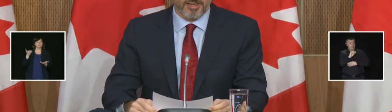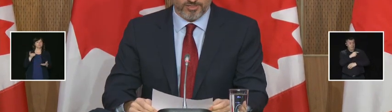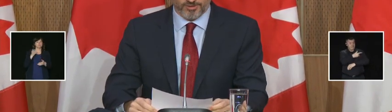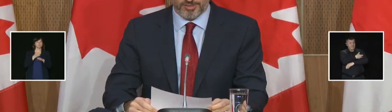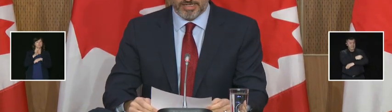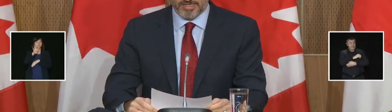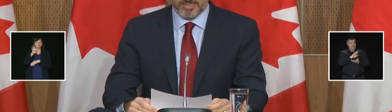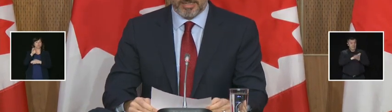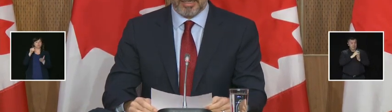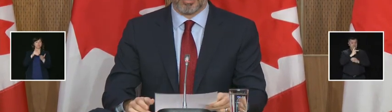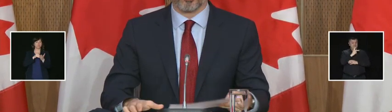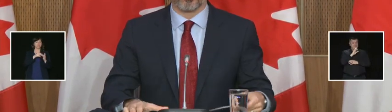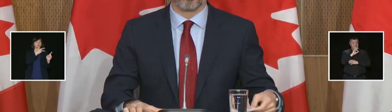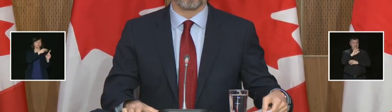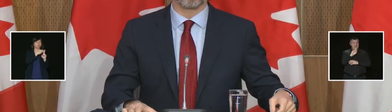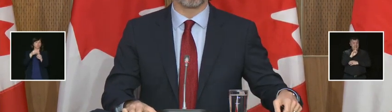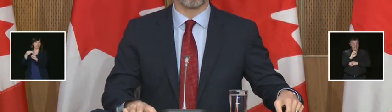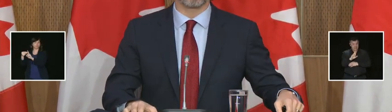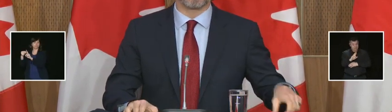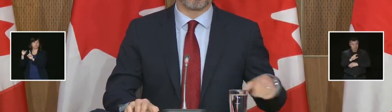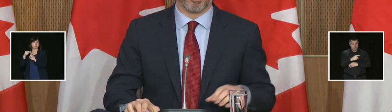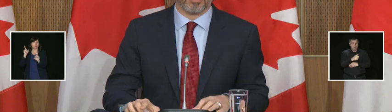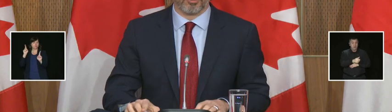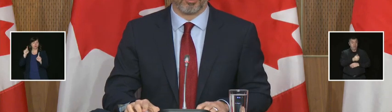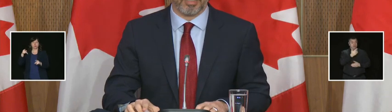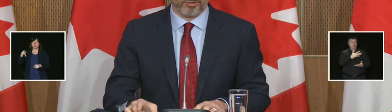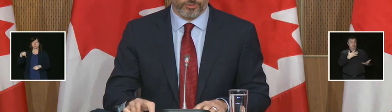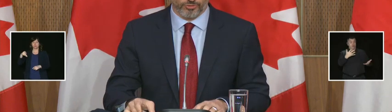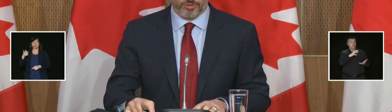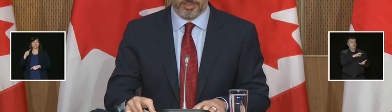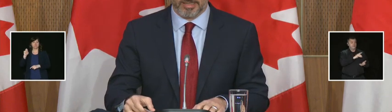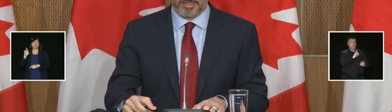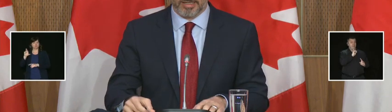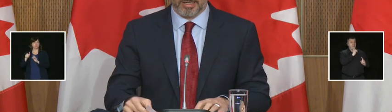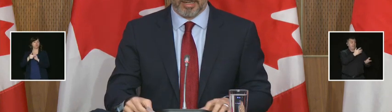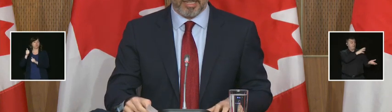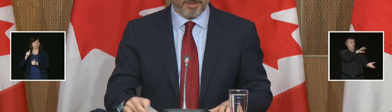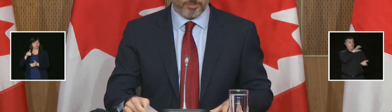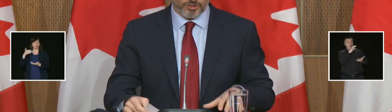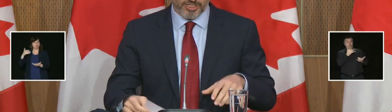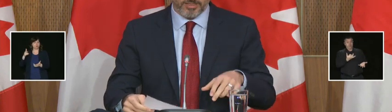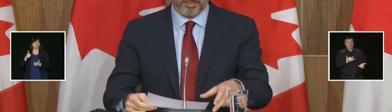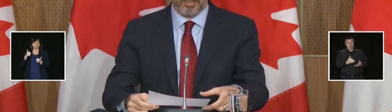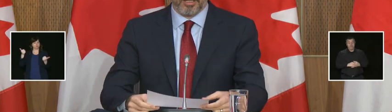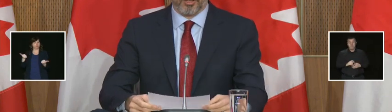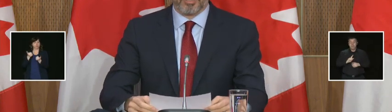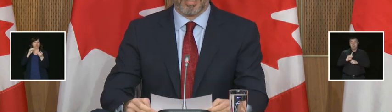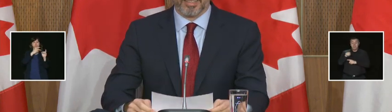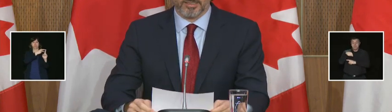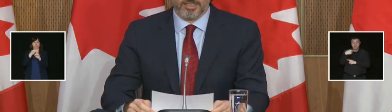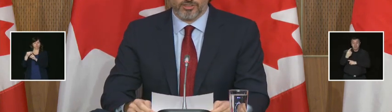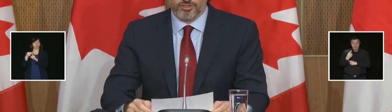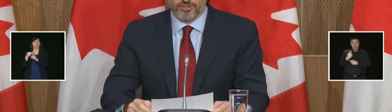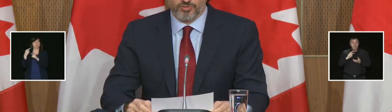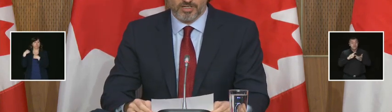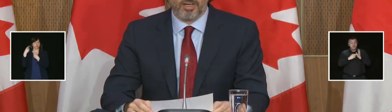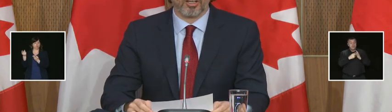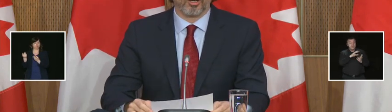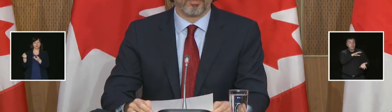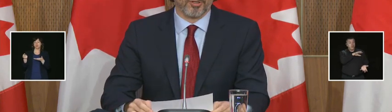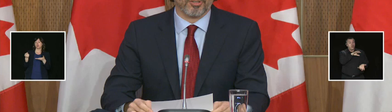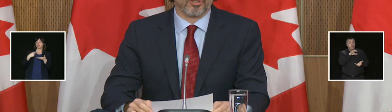yphise heures il s'agit de notre plus grosse livraison à ce jour la semaine prochaine on s'attend à en recevoir